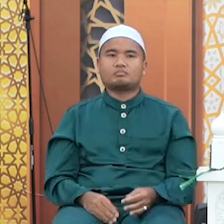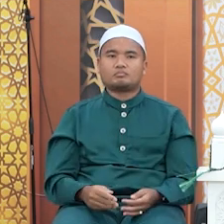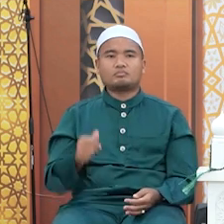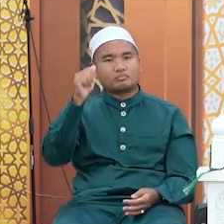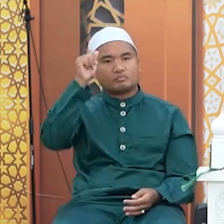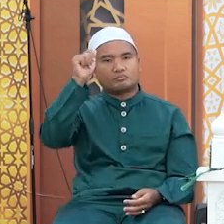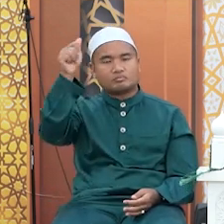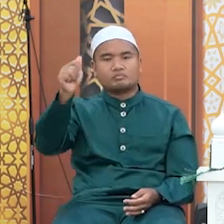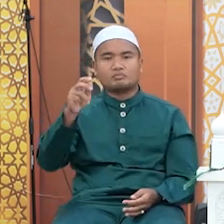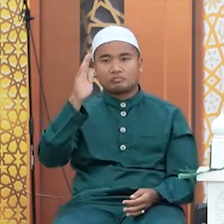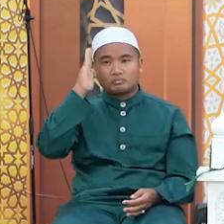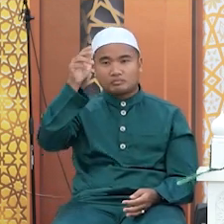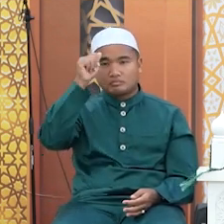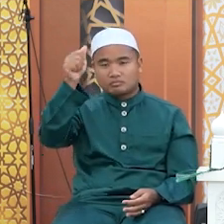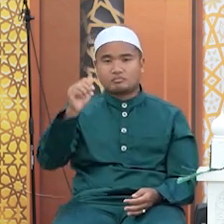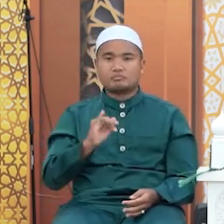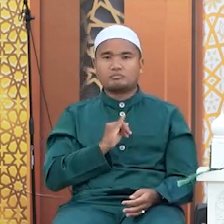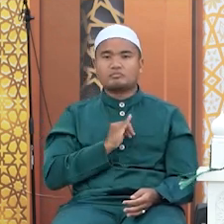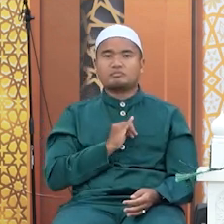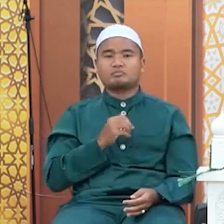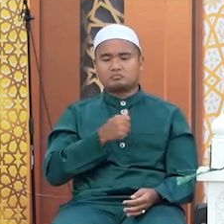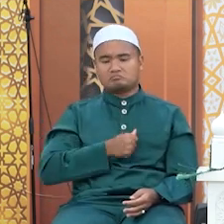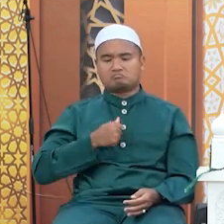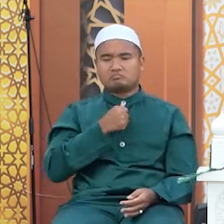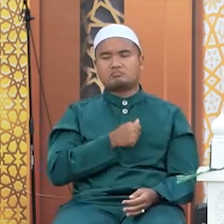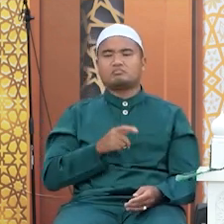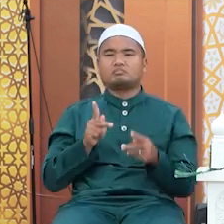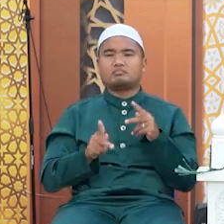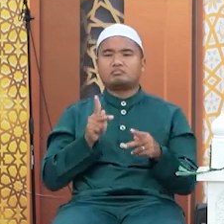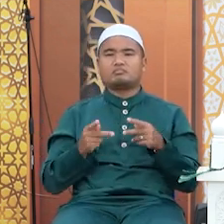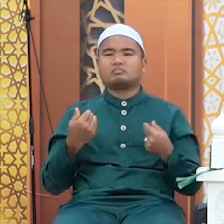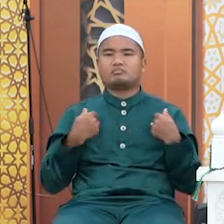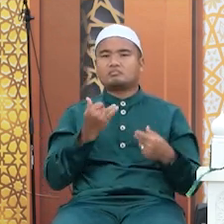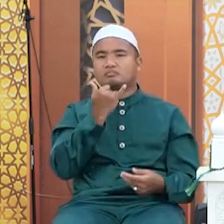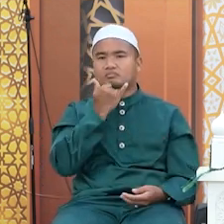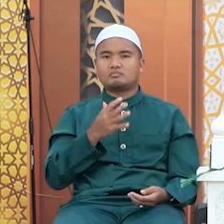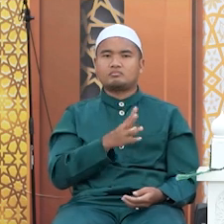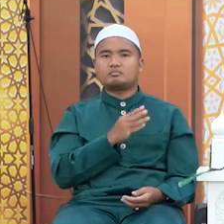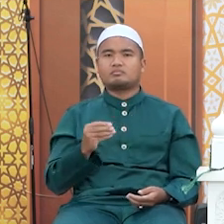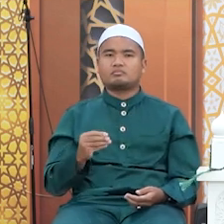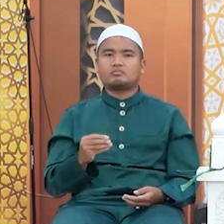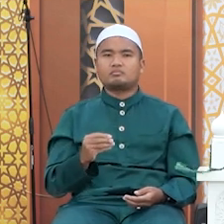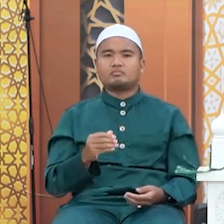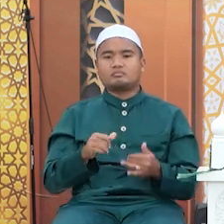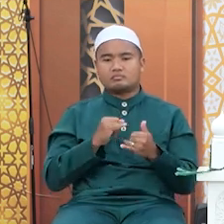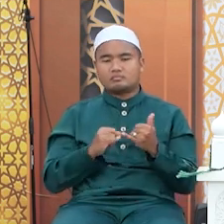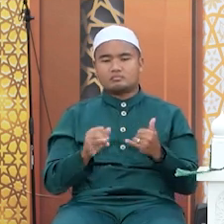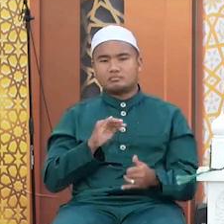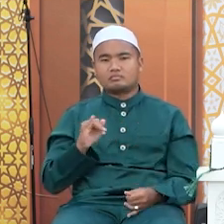Mohon maaf bahasa yang saya guna tidak sesuai dengan khalayak sini. Aku lukau lihaza wa astagfirullahan azim li